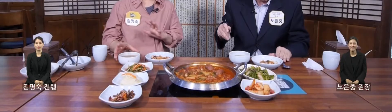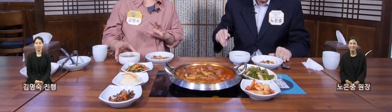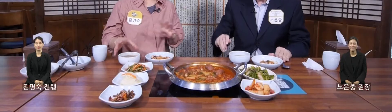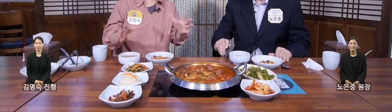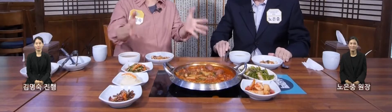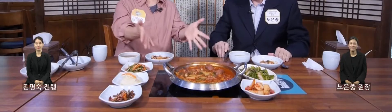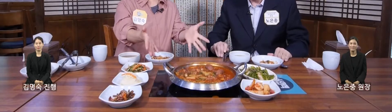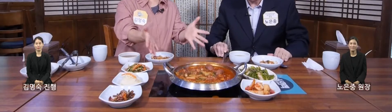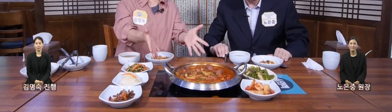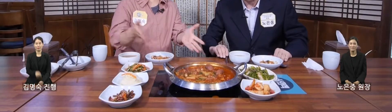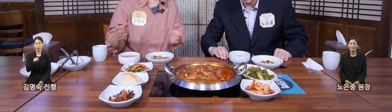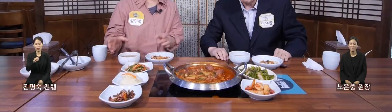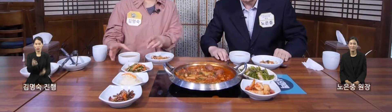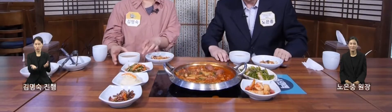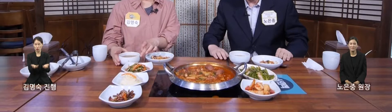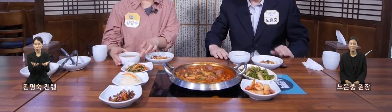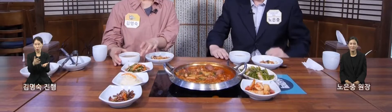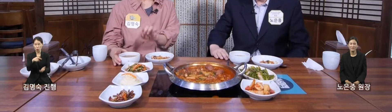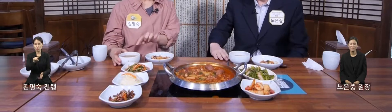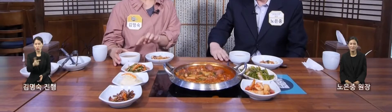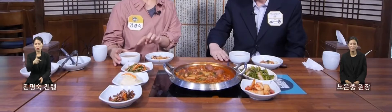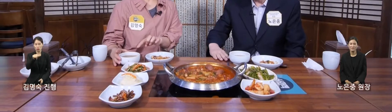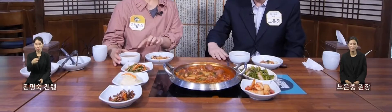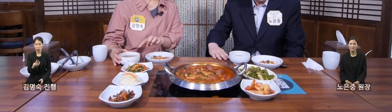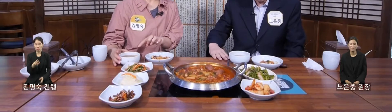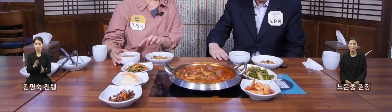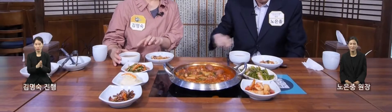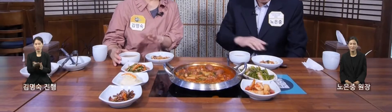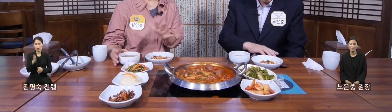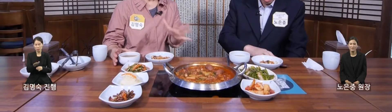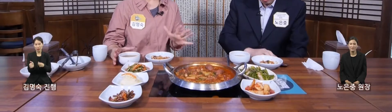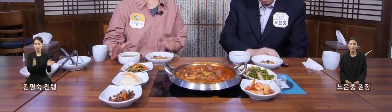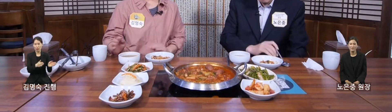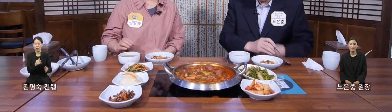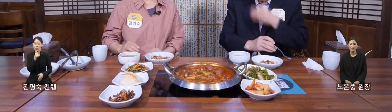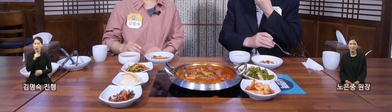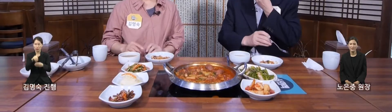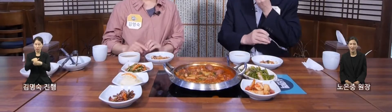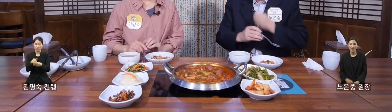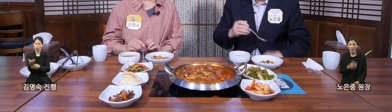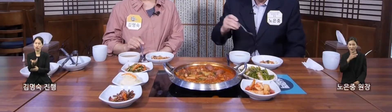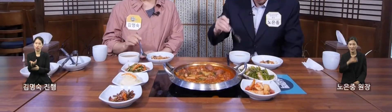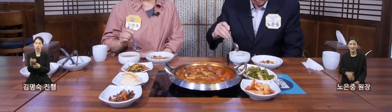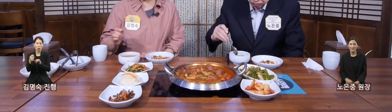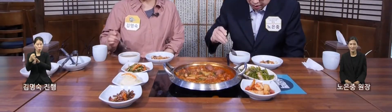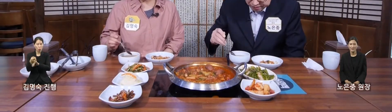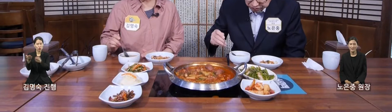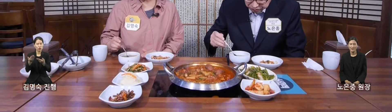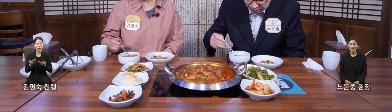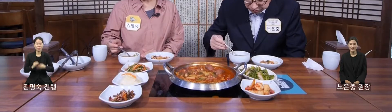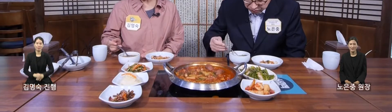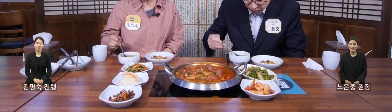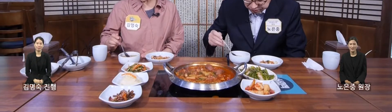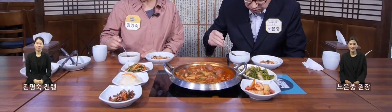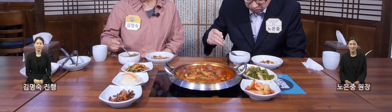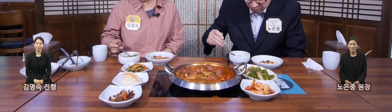근데 여기는 네. 이제 전골인데도 불구하고 네. 된장국을 꼭 주세요. 그냥 아. 기본적으로 나오는